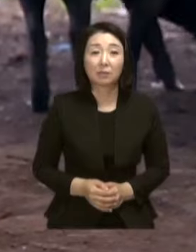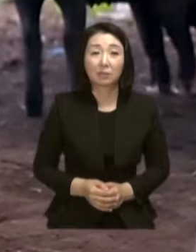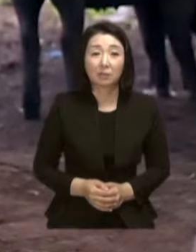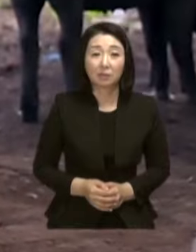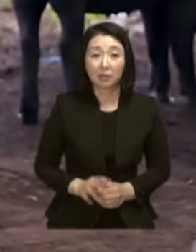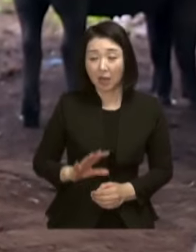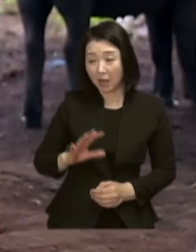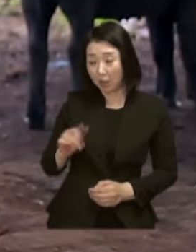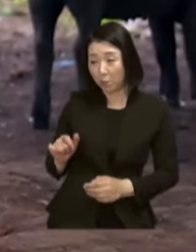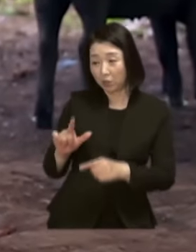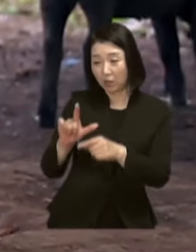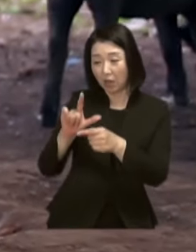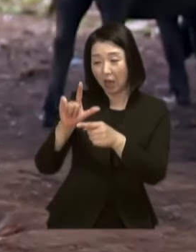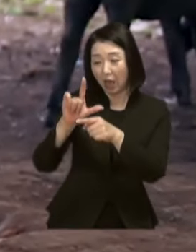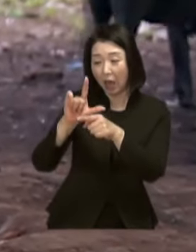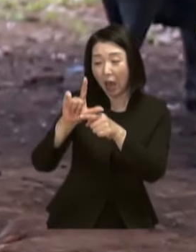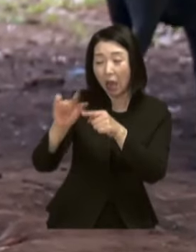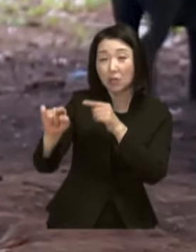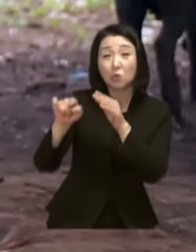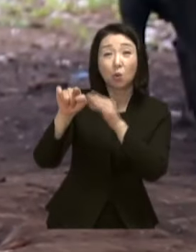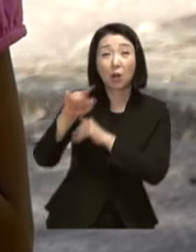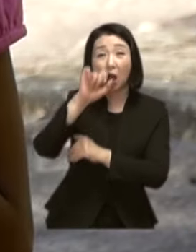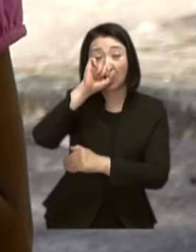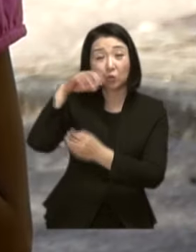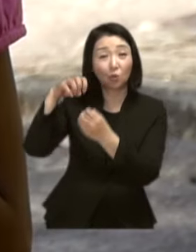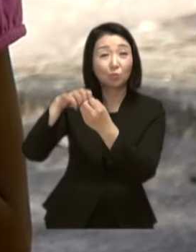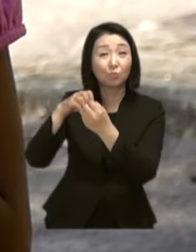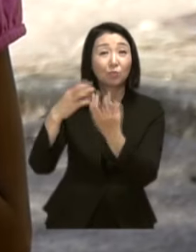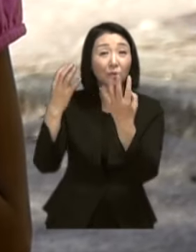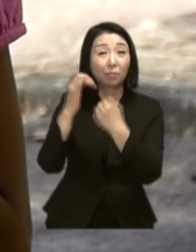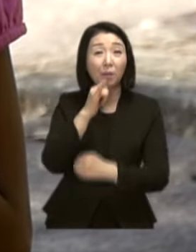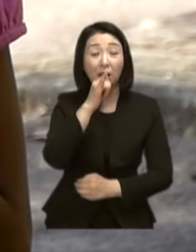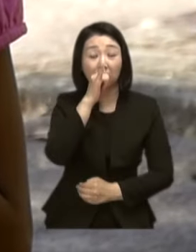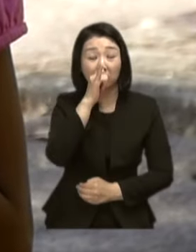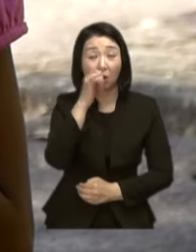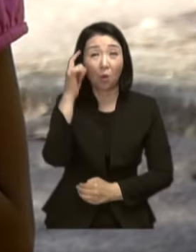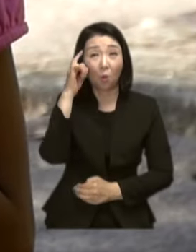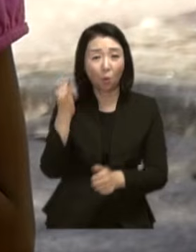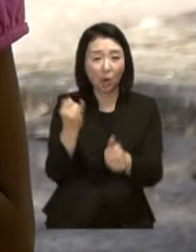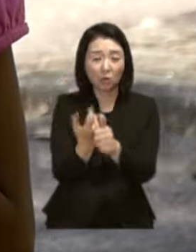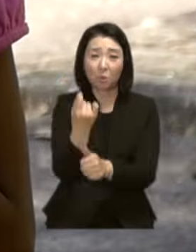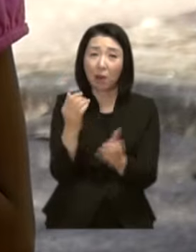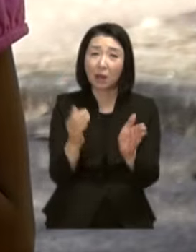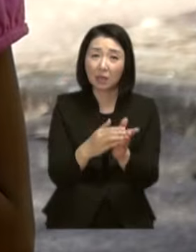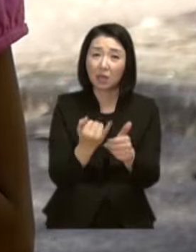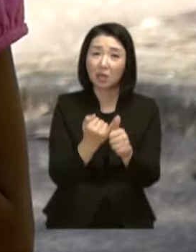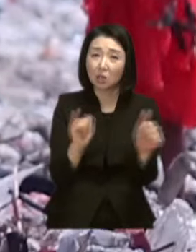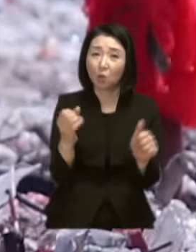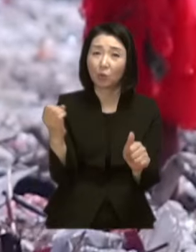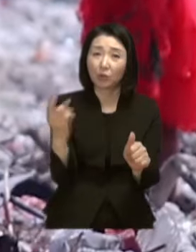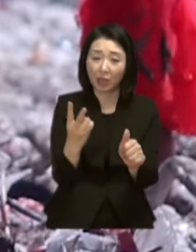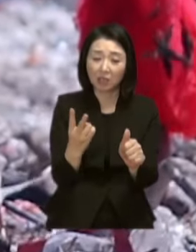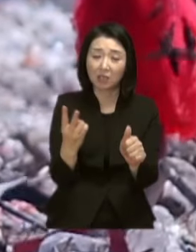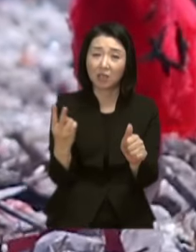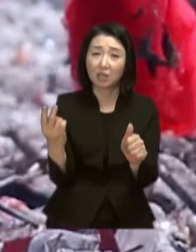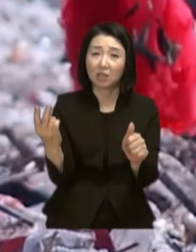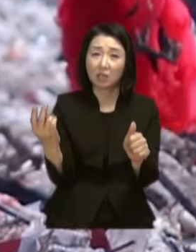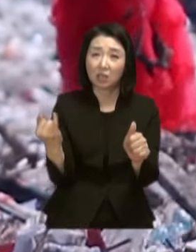지방으로 갈수록 좋은 풍습이 많이 남아 있는데 결혼이 빠른 만큼 이혼이나 재혼, 사혼이